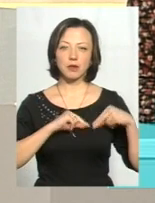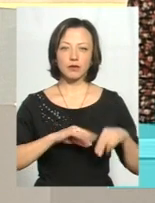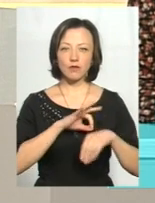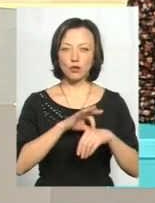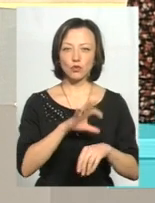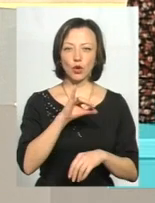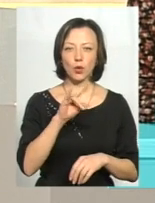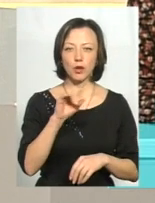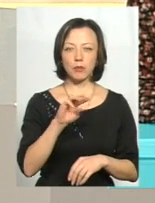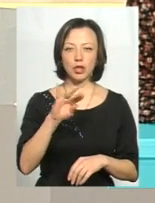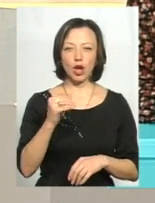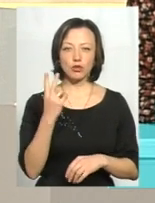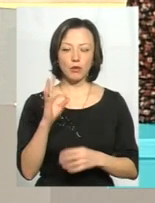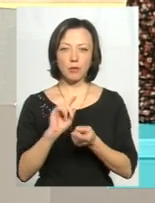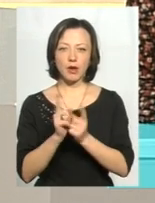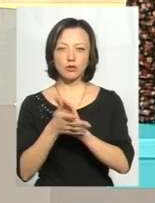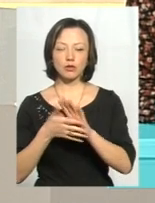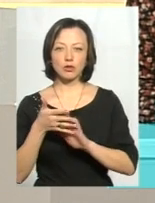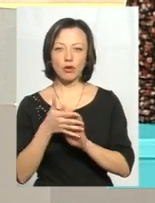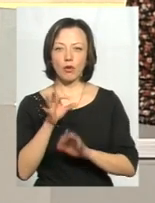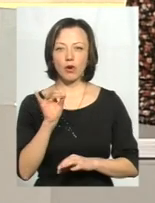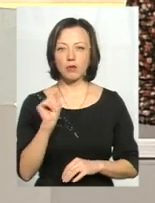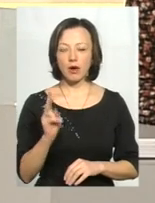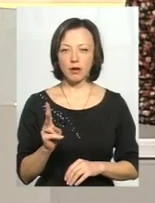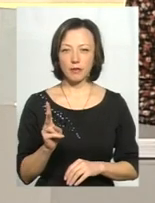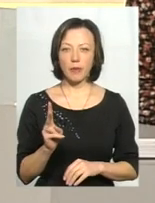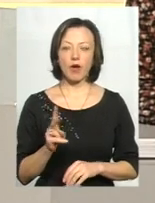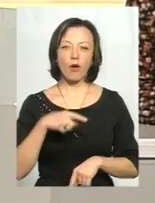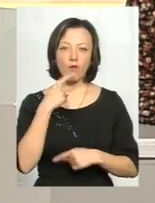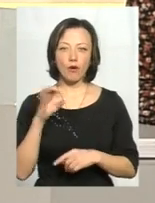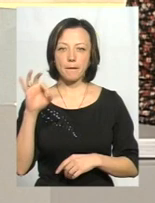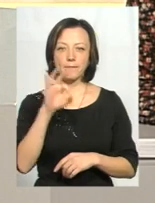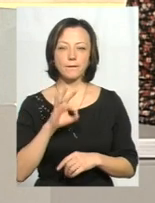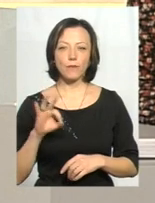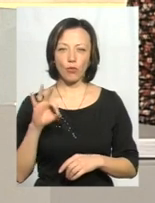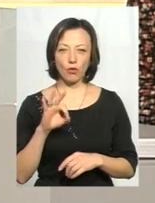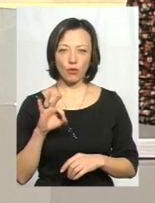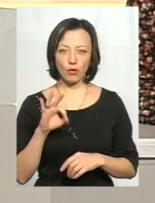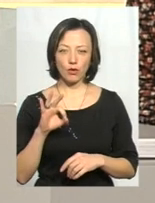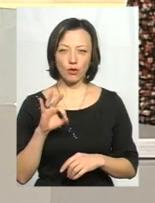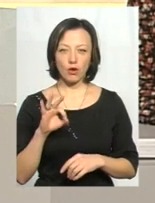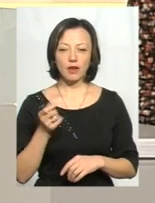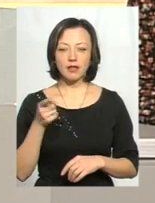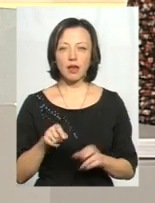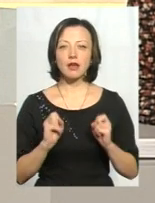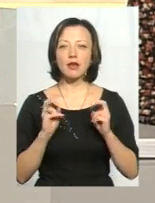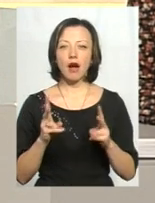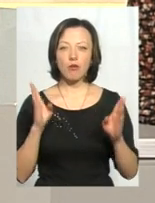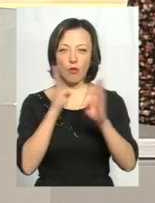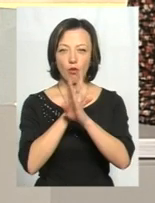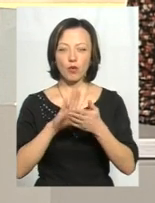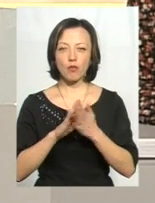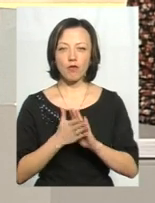працює ведуча Юна Мітрашко, переклад на мову жестів Ольга Рибак. Говоримо ми сьогодні про те, як погодні